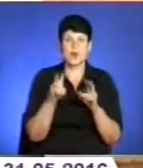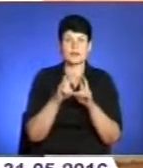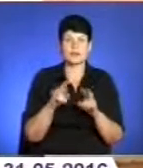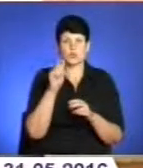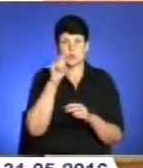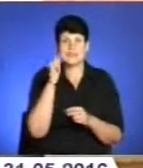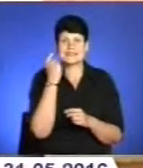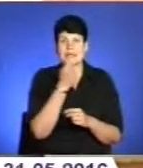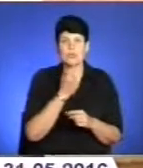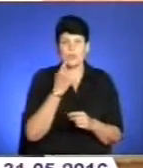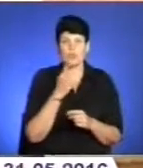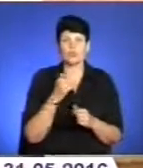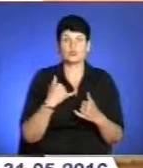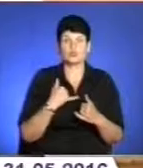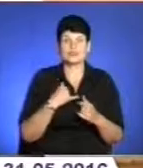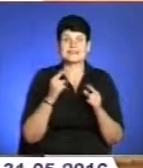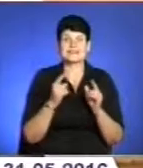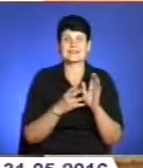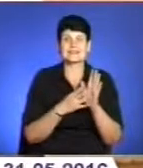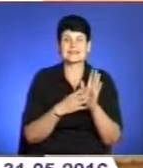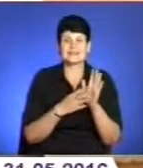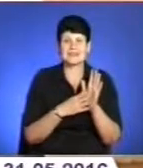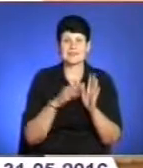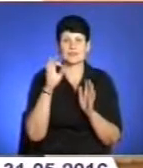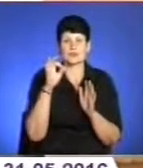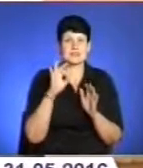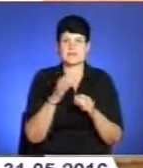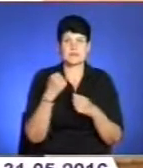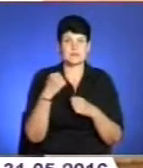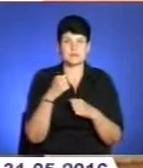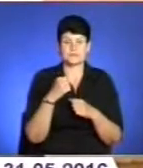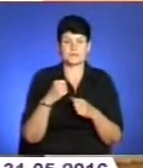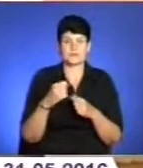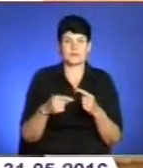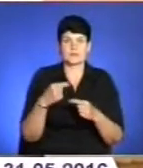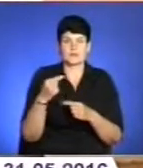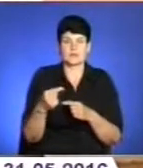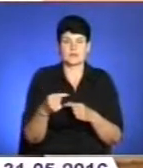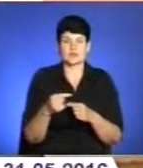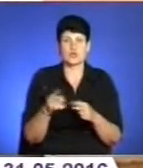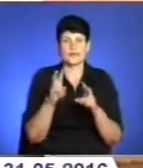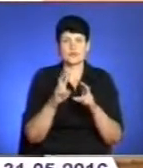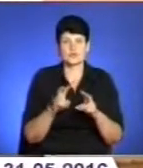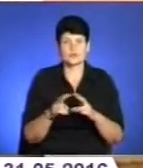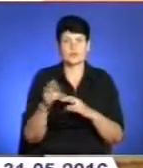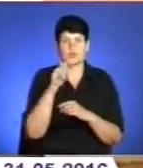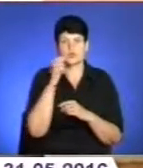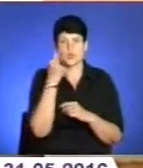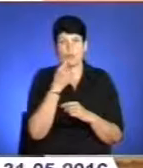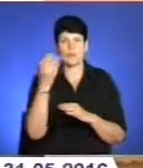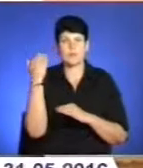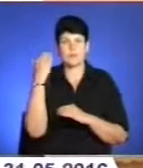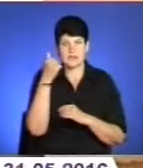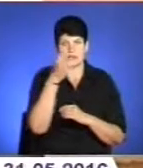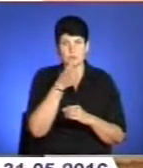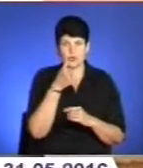тільки українську мову у формі ЗНО, де, власне, було ДПА. Цьогоріч ми маємо математику ще і